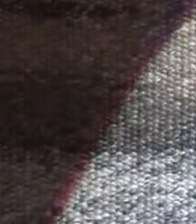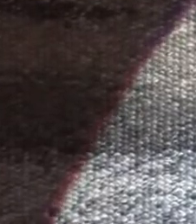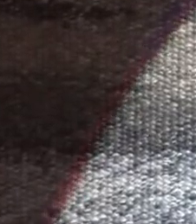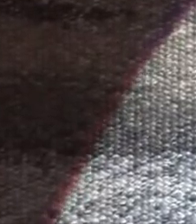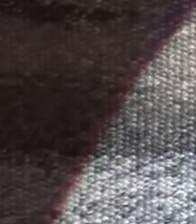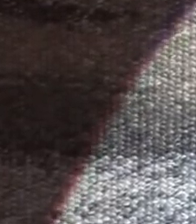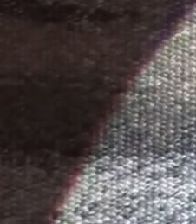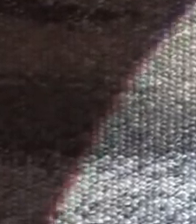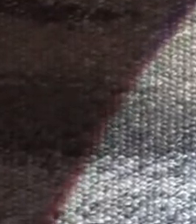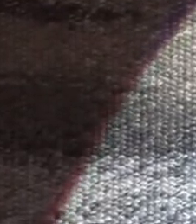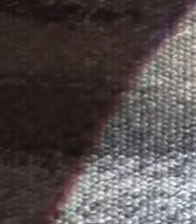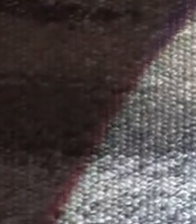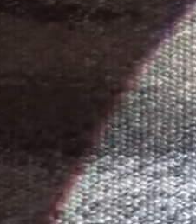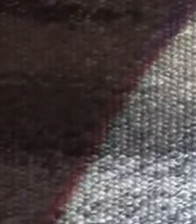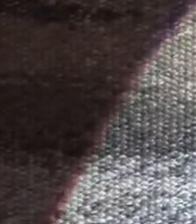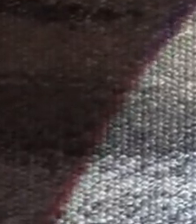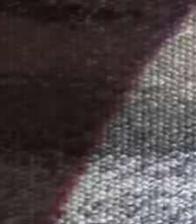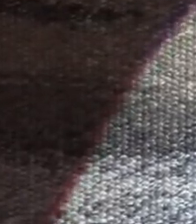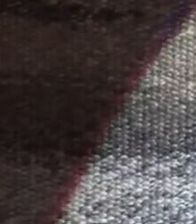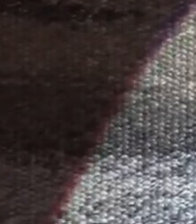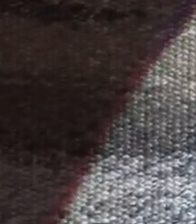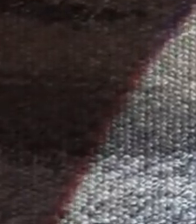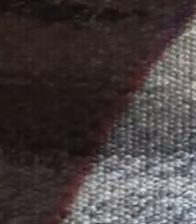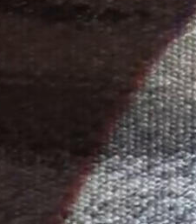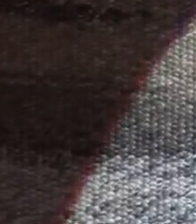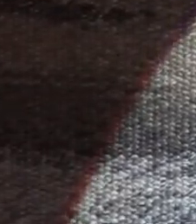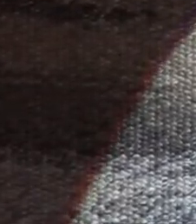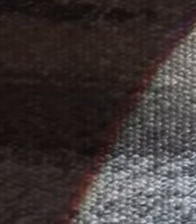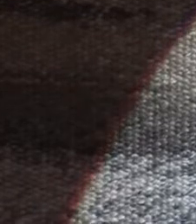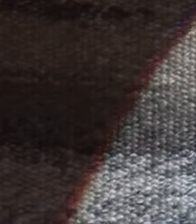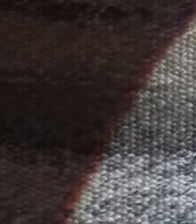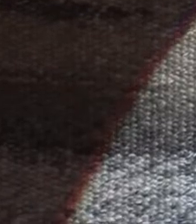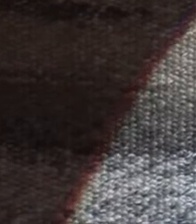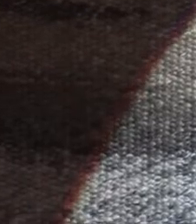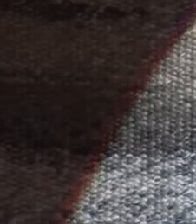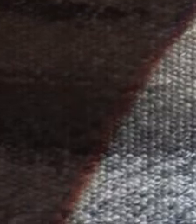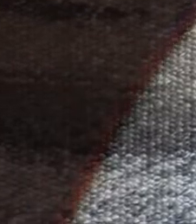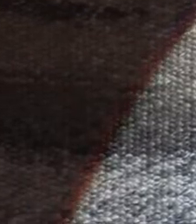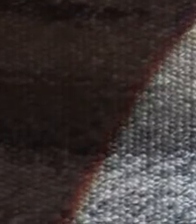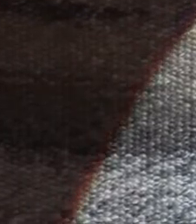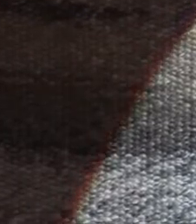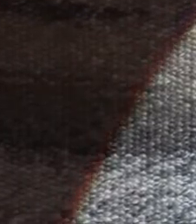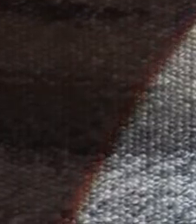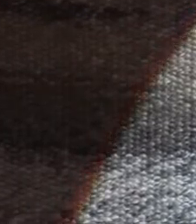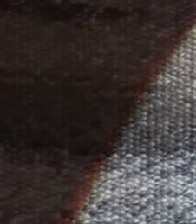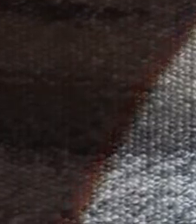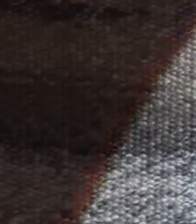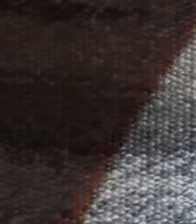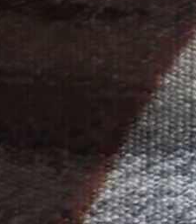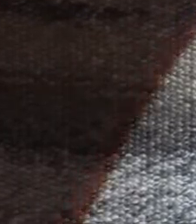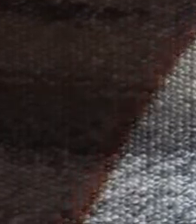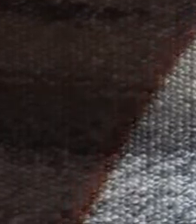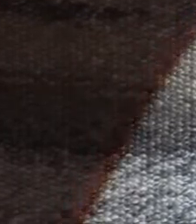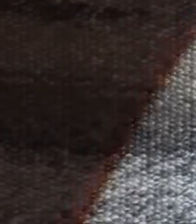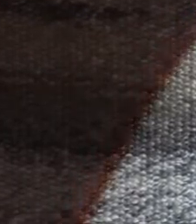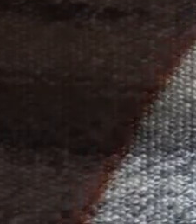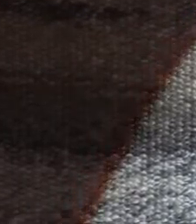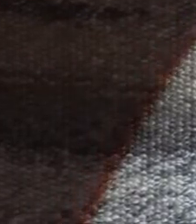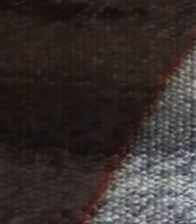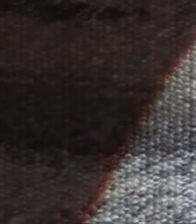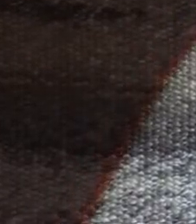本日は challenge andmove た妖精の輪を広げようオンライン配信をご覧頂き誠に有難うござい